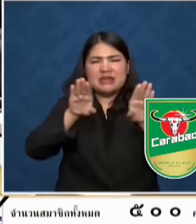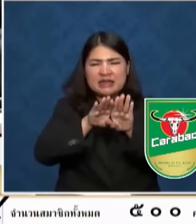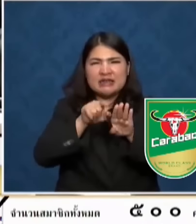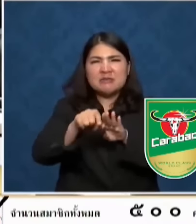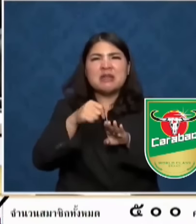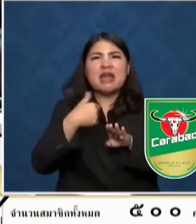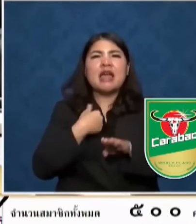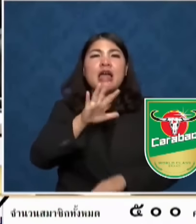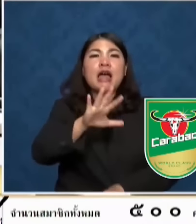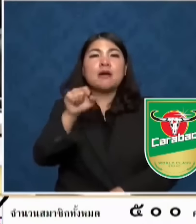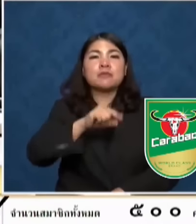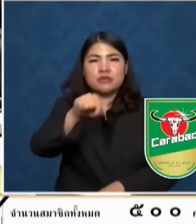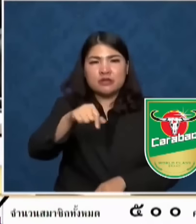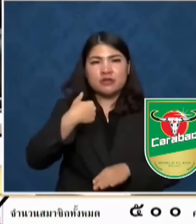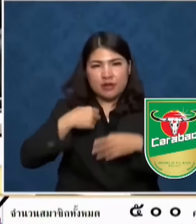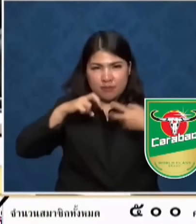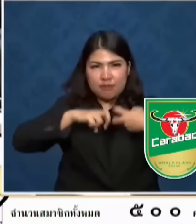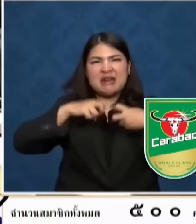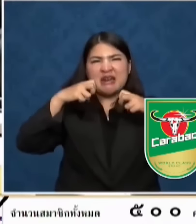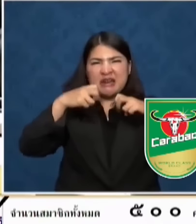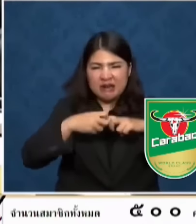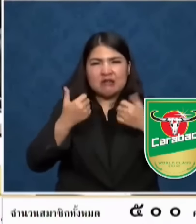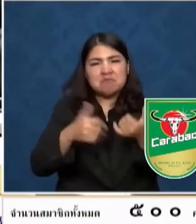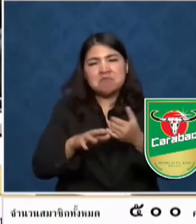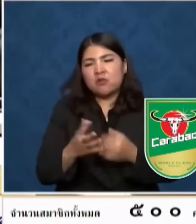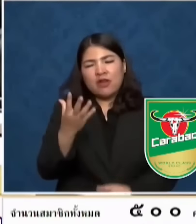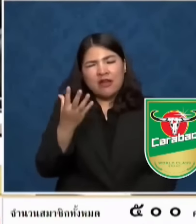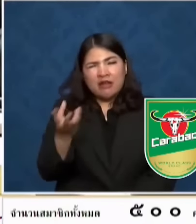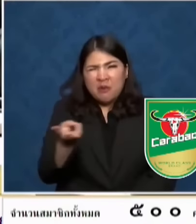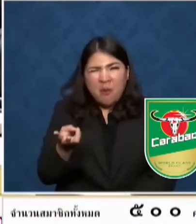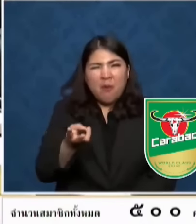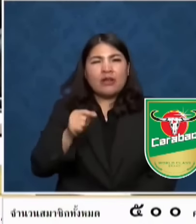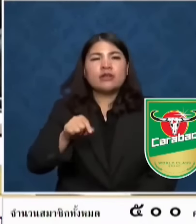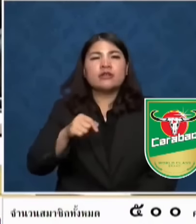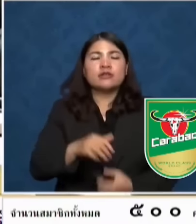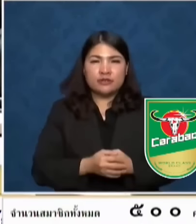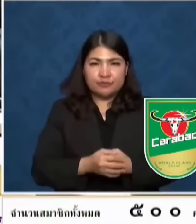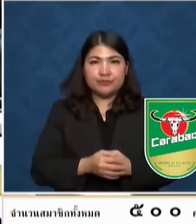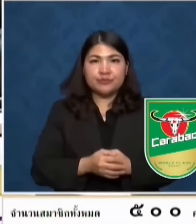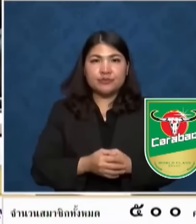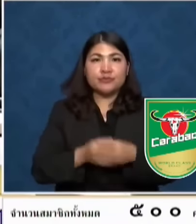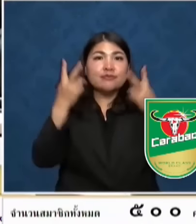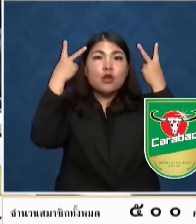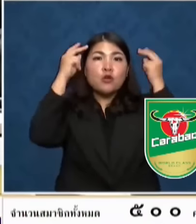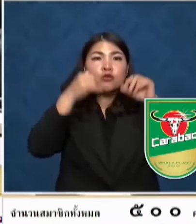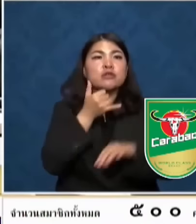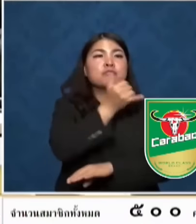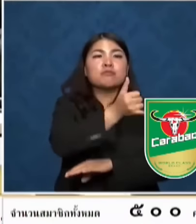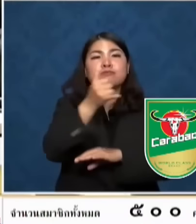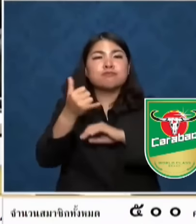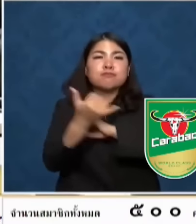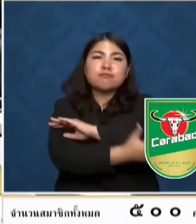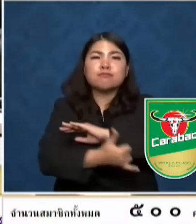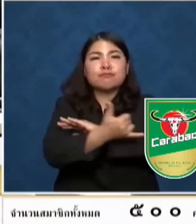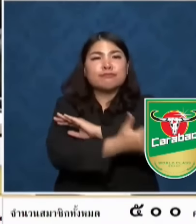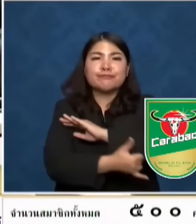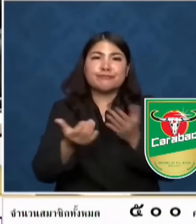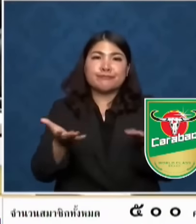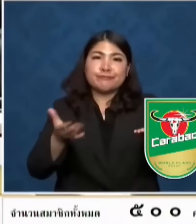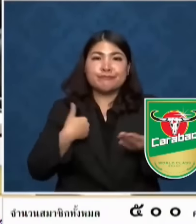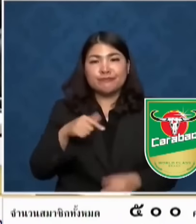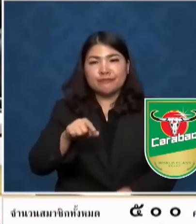ญหาแล้วมันเป็นตัวเลขที่น้อยแสนจะน้อยท่านนายกที่ออกไปตะแลตแตะอยู่ต่างประเทศบ่อยๆเนี่ยมี